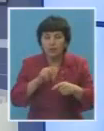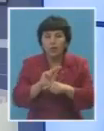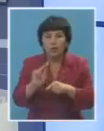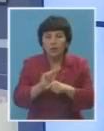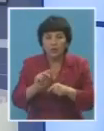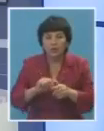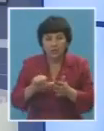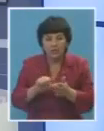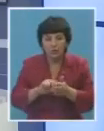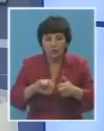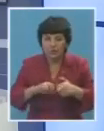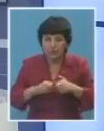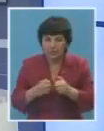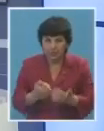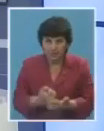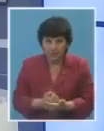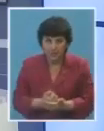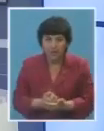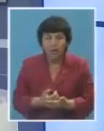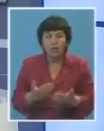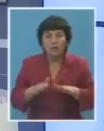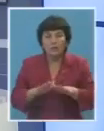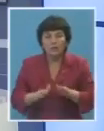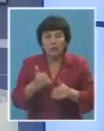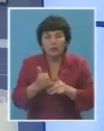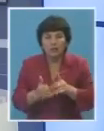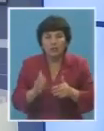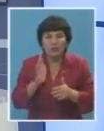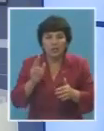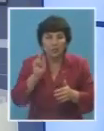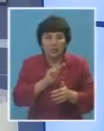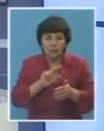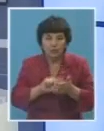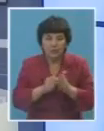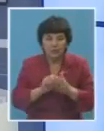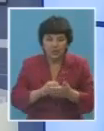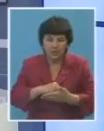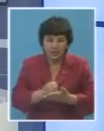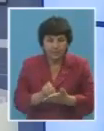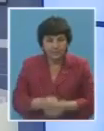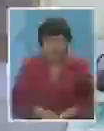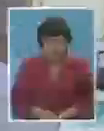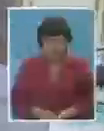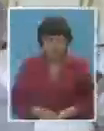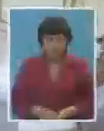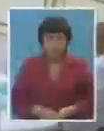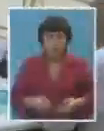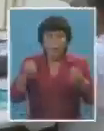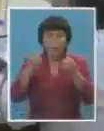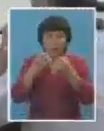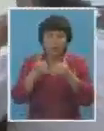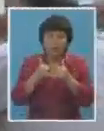тәрбиесіне атсалысу мәселесін талқыға салды. Ұсыныстарын ортаға салып, алдағы жұмыс бағытын нақтылады. Рухани